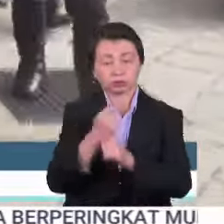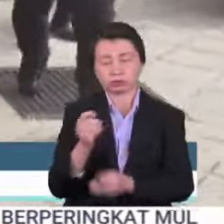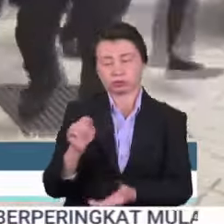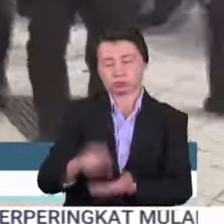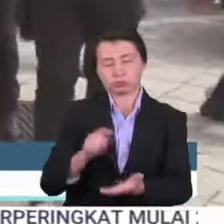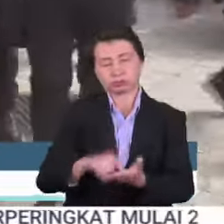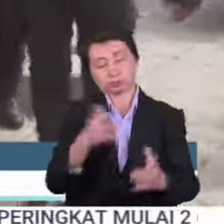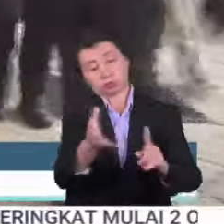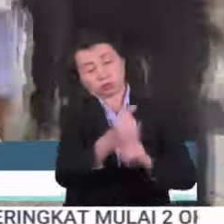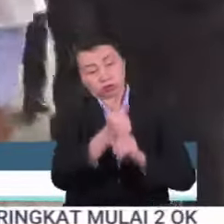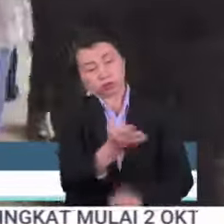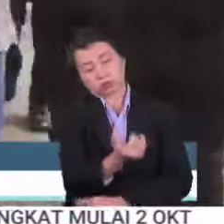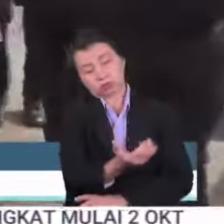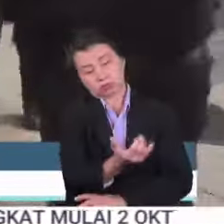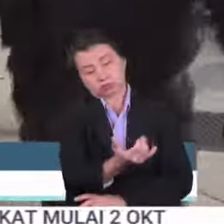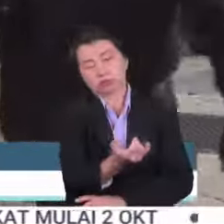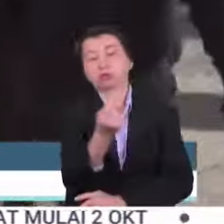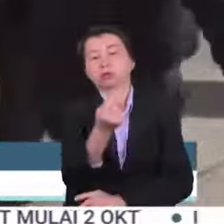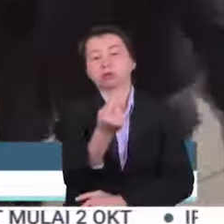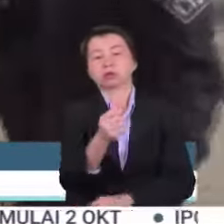menuntut wang tebusan sebanyak